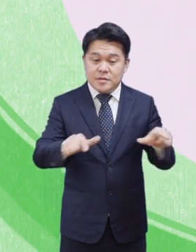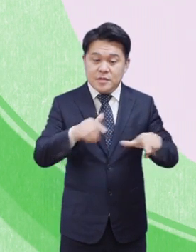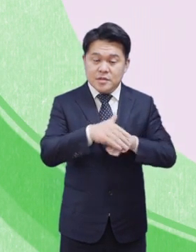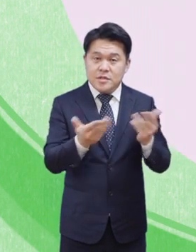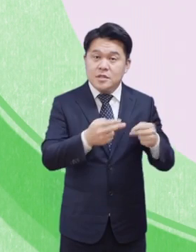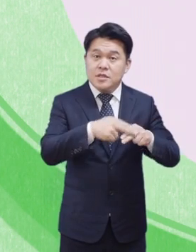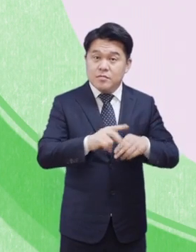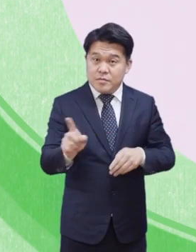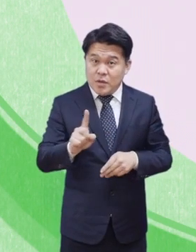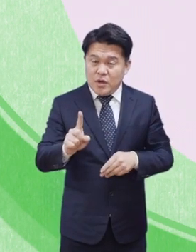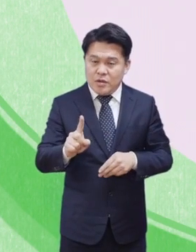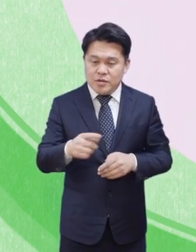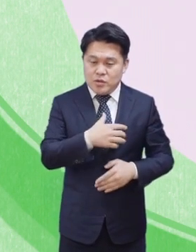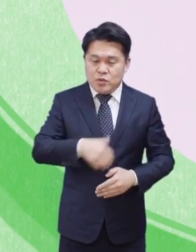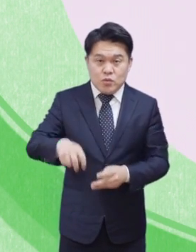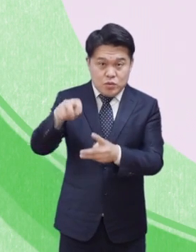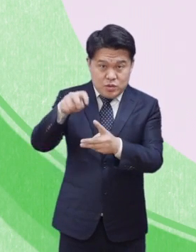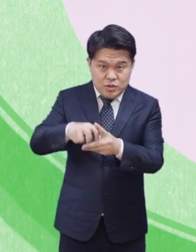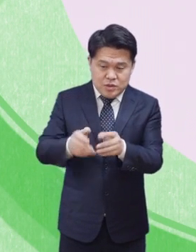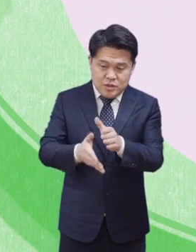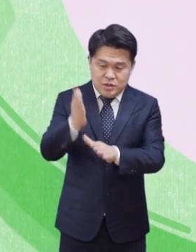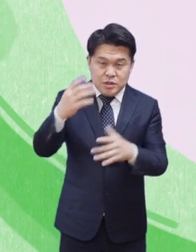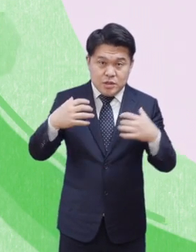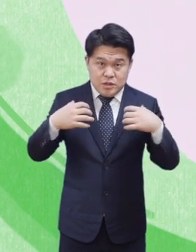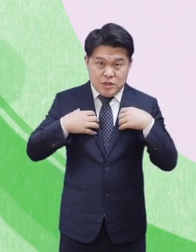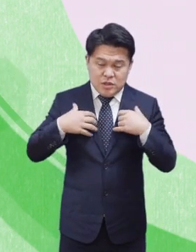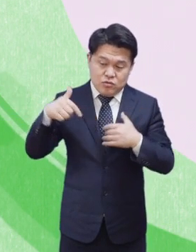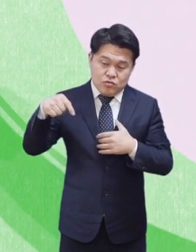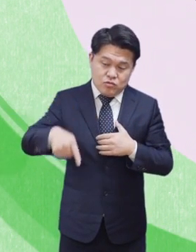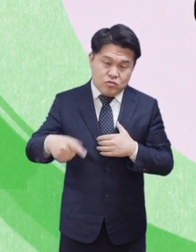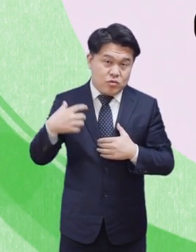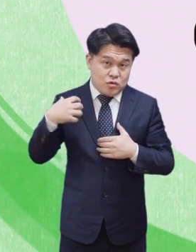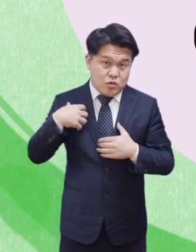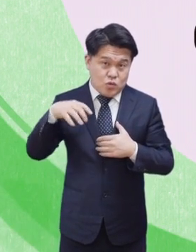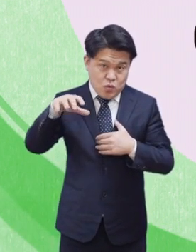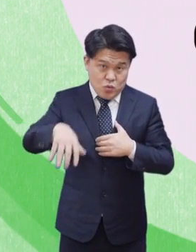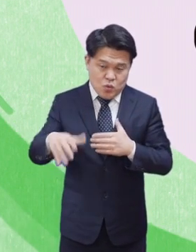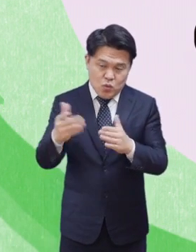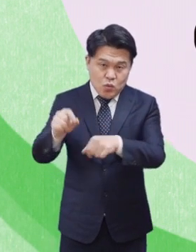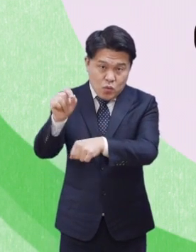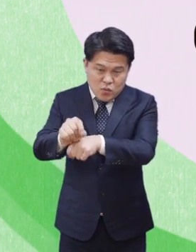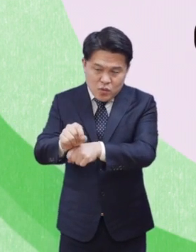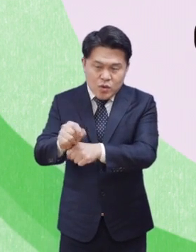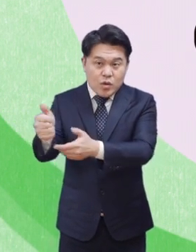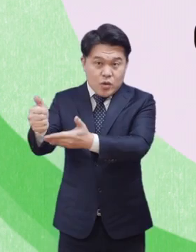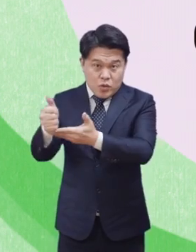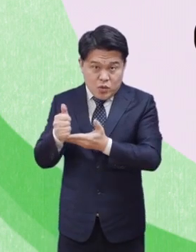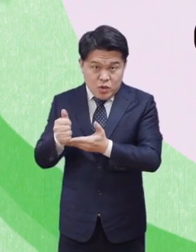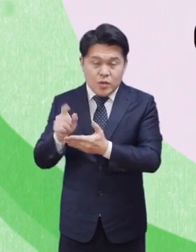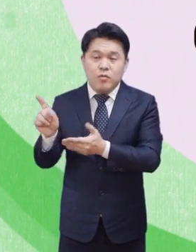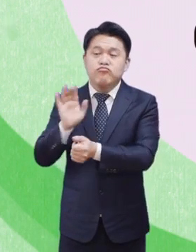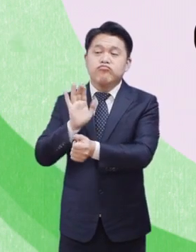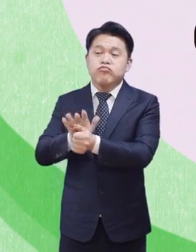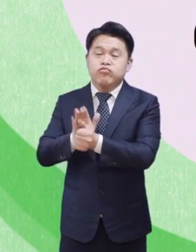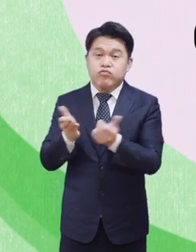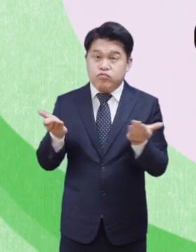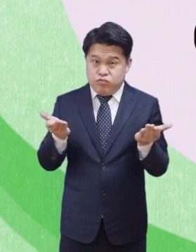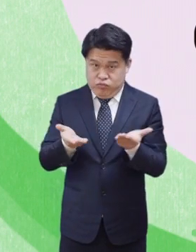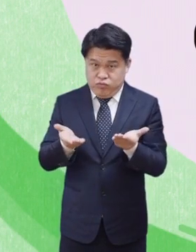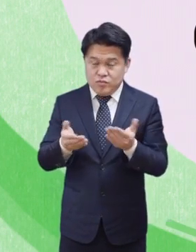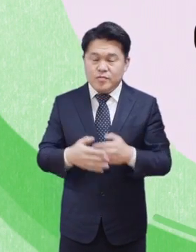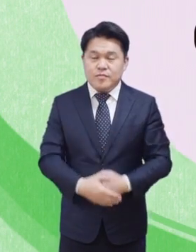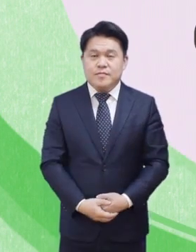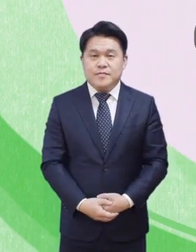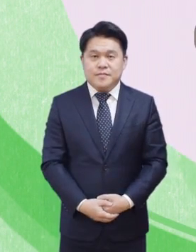사업은 주민센터나 시청, 구청에서 일하는 공무원과 그곳을 방문하는 사람들을 도와주는 일을